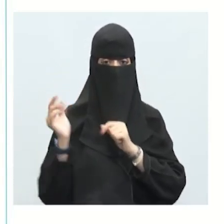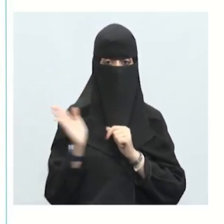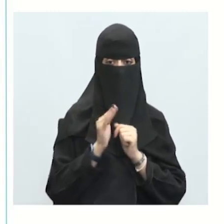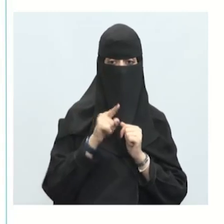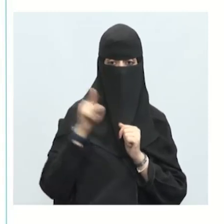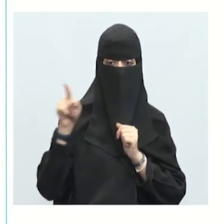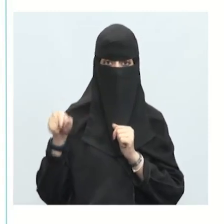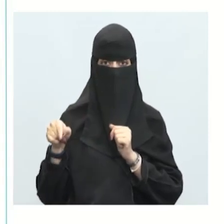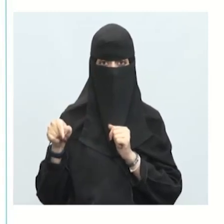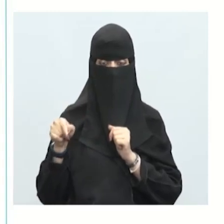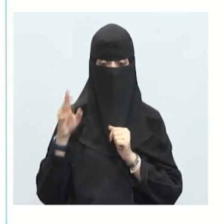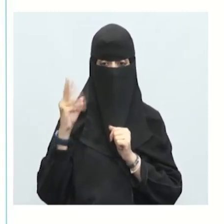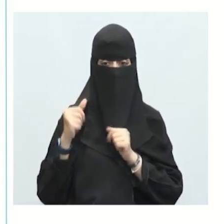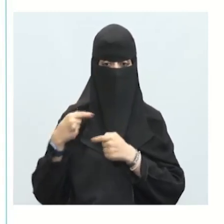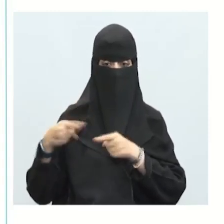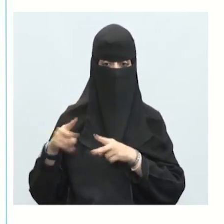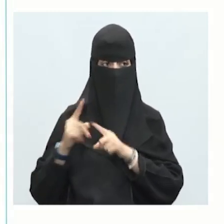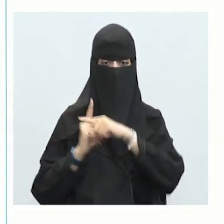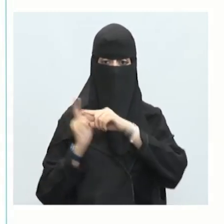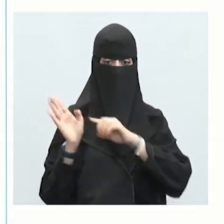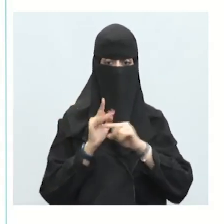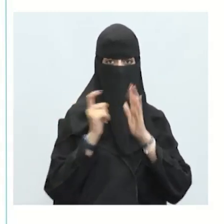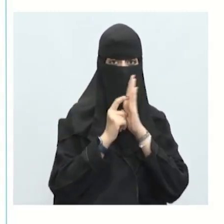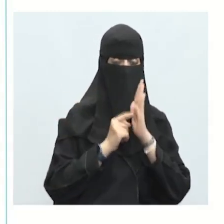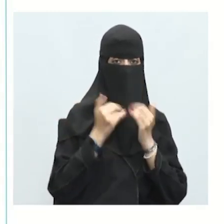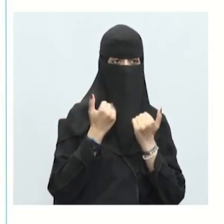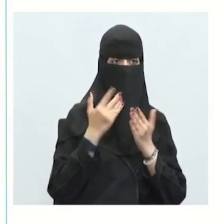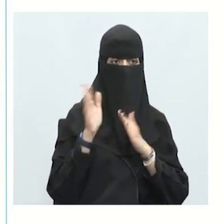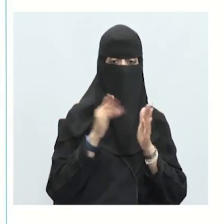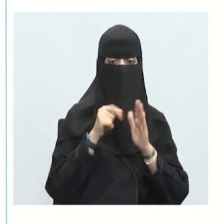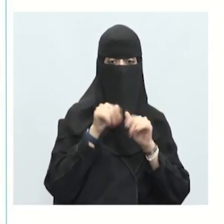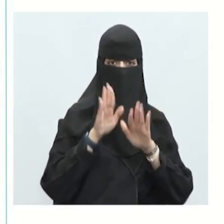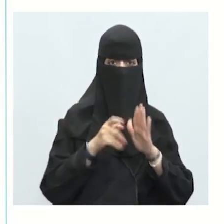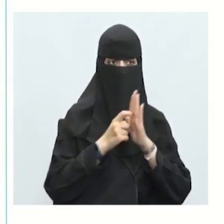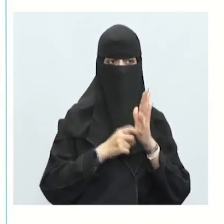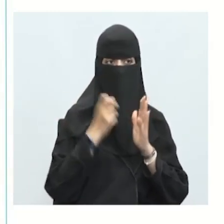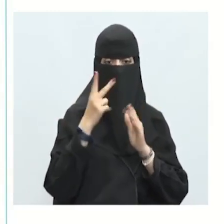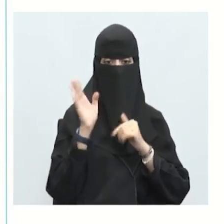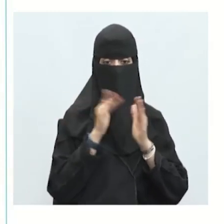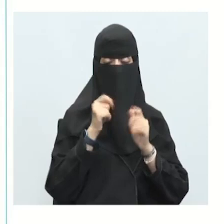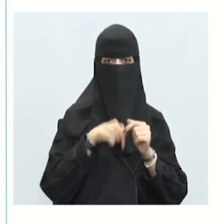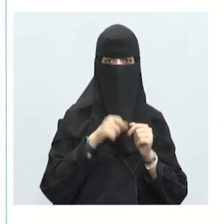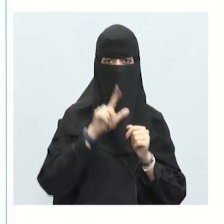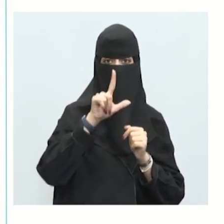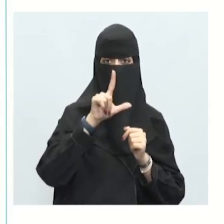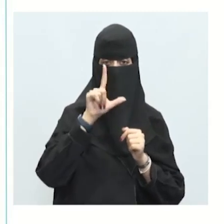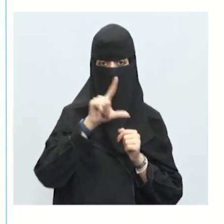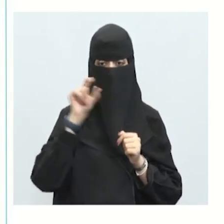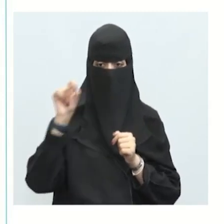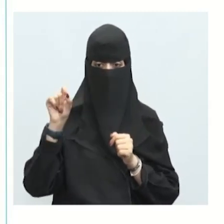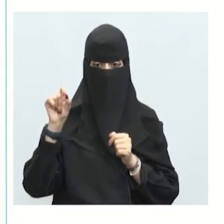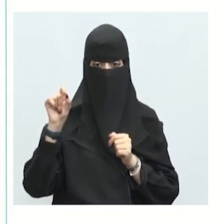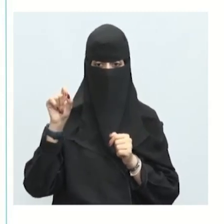الى الرقم موجب اذا لم يتحقق الشرط يوجد شرط اخر اللي هو ال اف